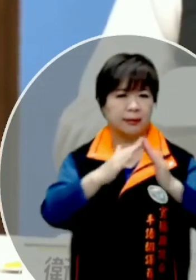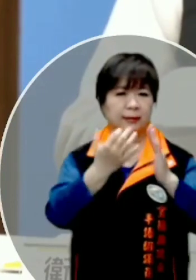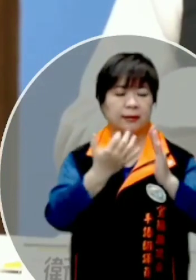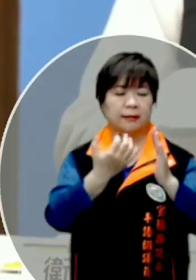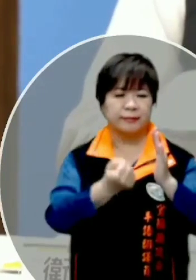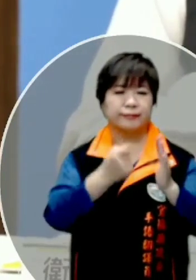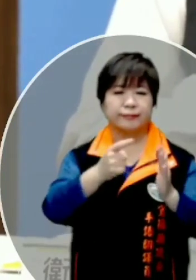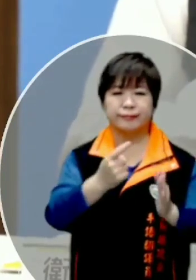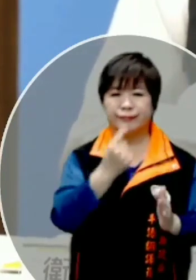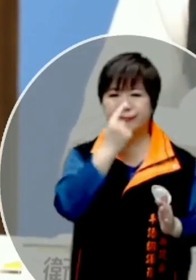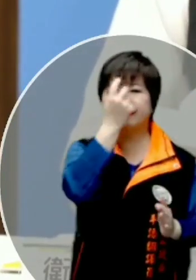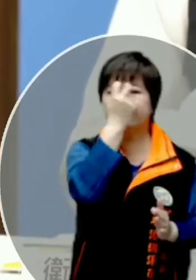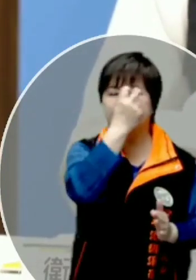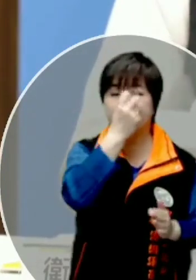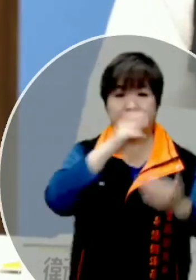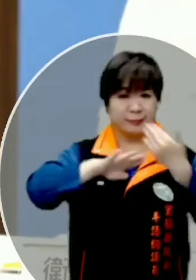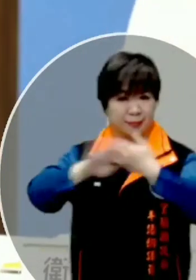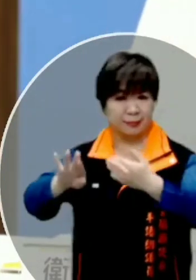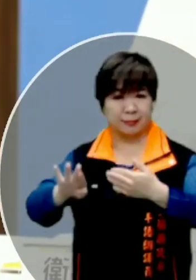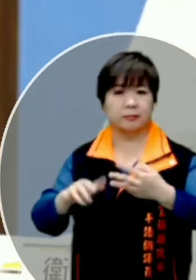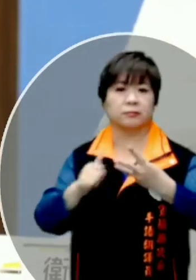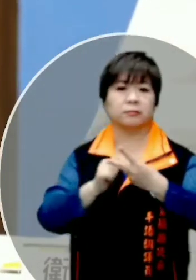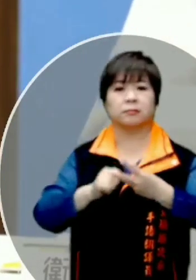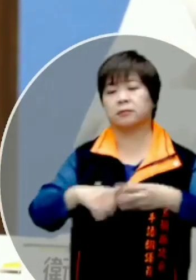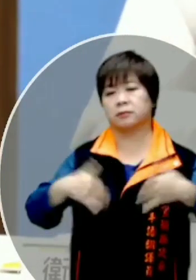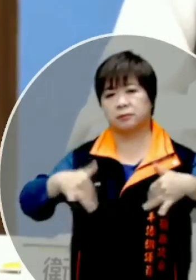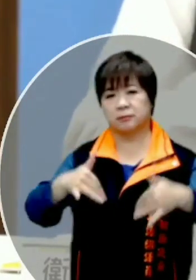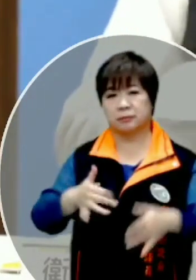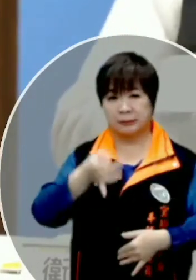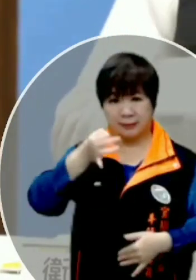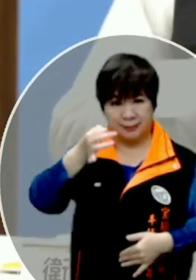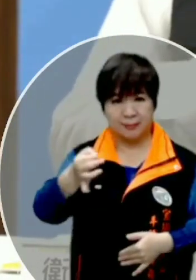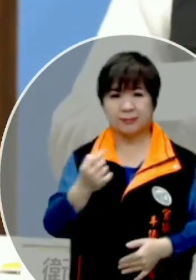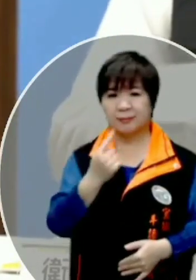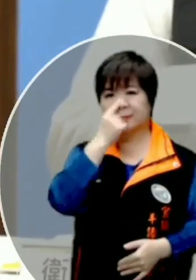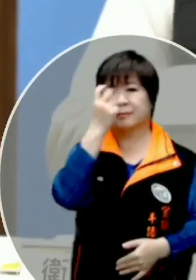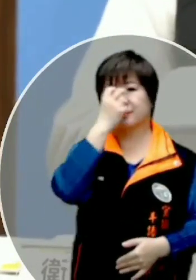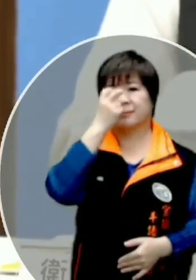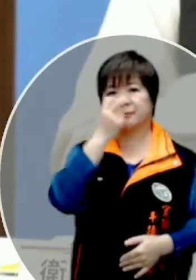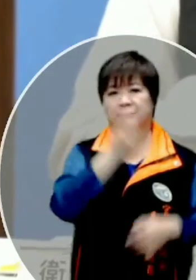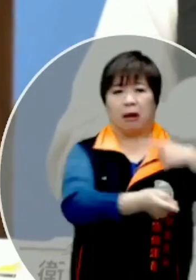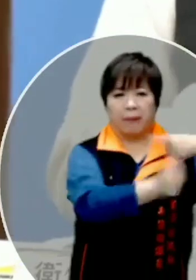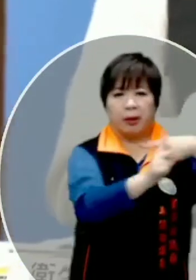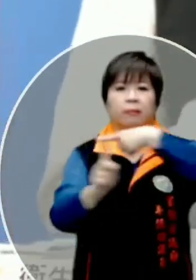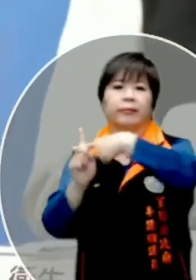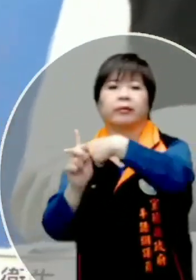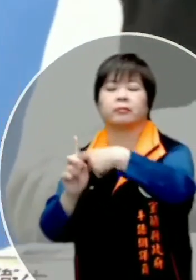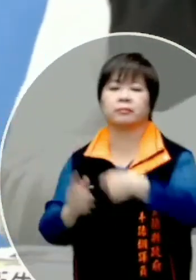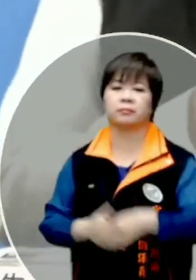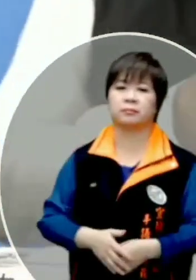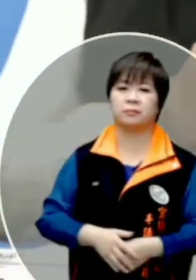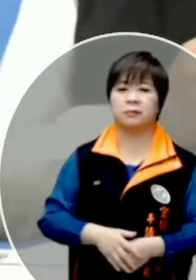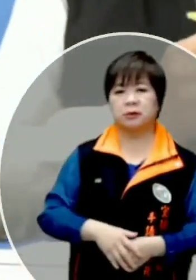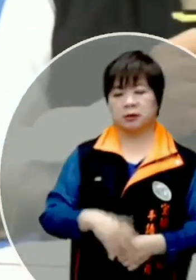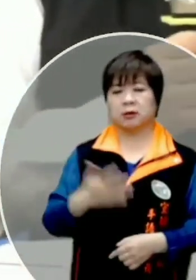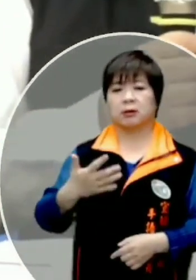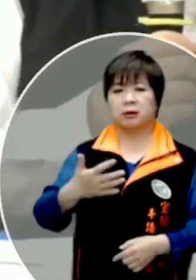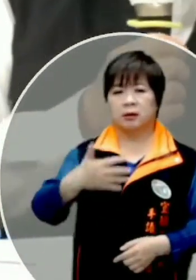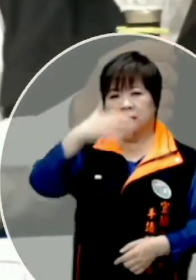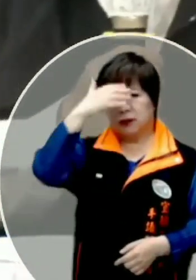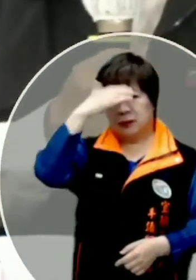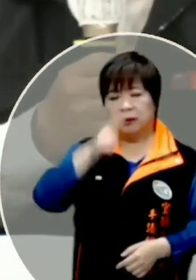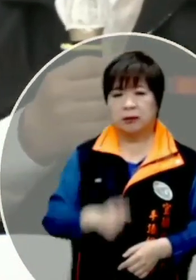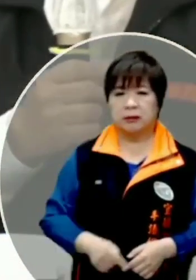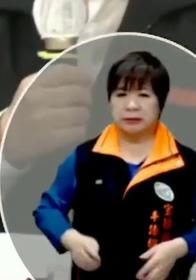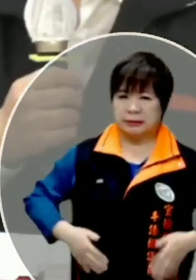一个老师呢，就是还未立案号，也去买居家快筛棒，结果都是阳性。所以呢，也很感谢教育处立即通报我们，